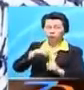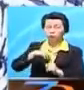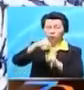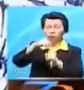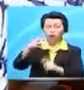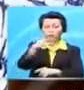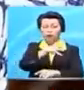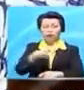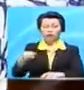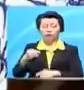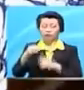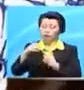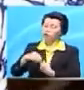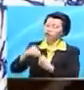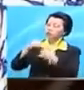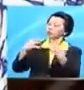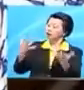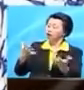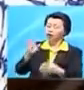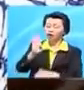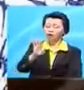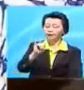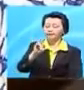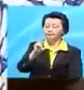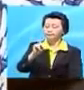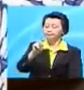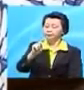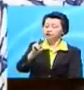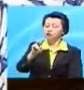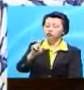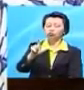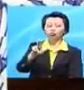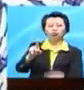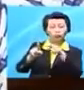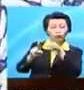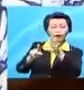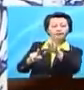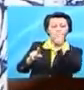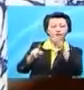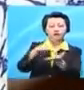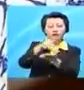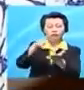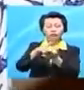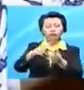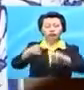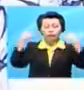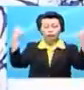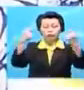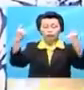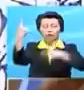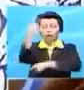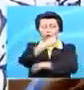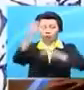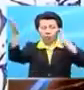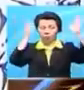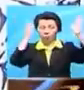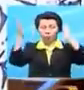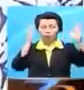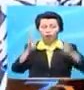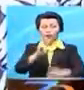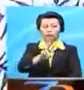dan juga istimewanya Bintulu dipilih sebagai pusat ataupun tapak acara sambutan Hari Malaysia, sambutan Hari